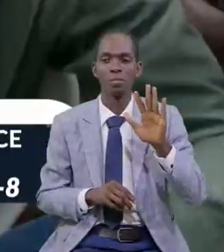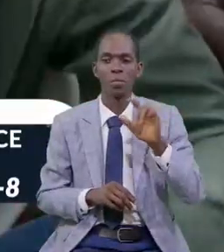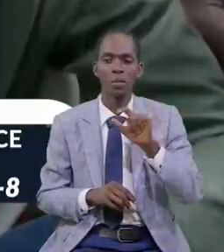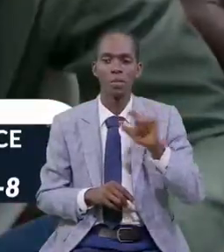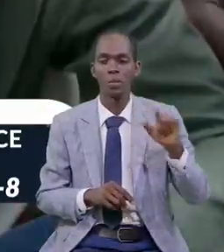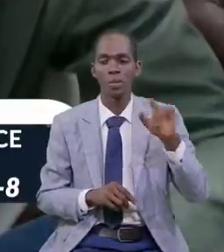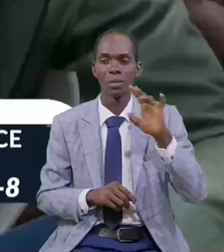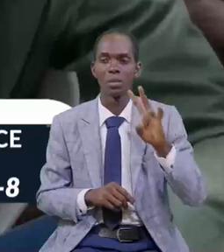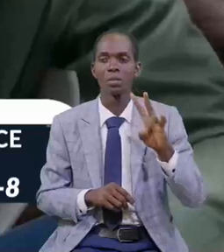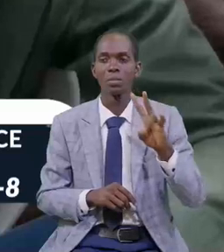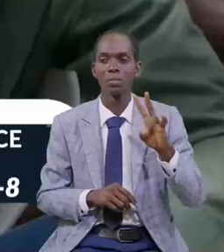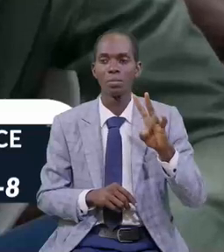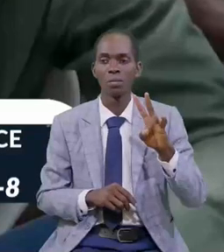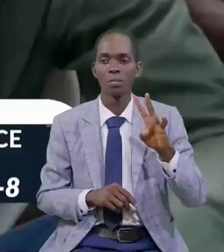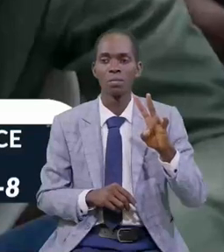chapitre